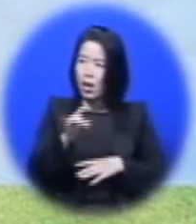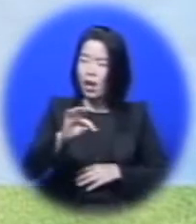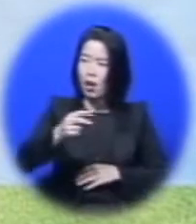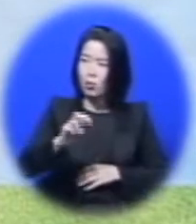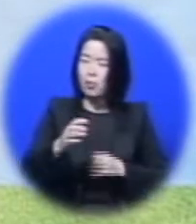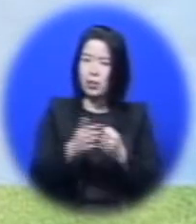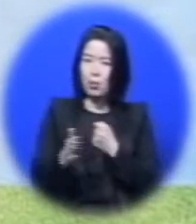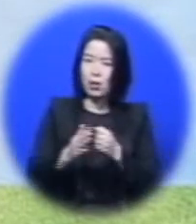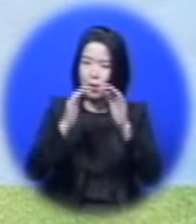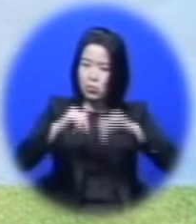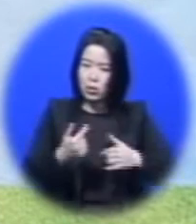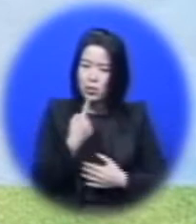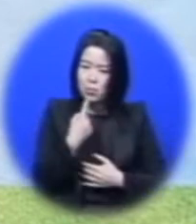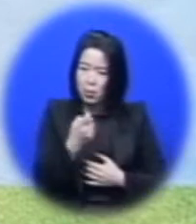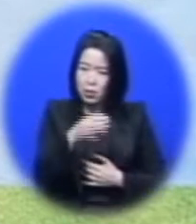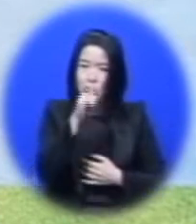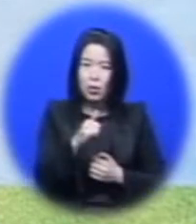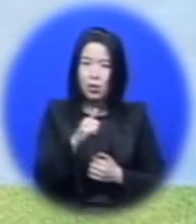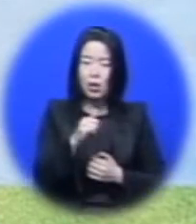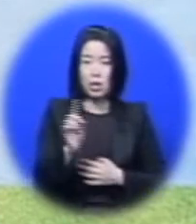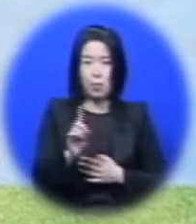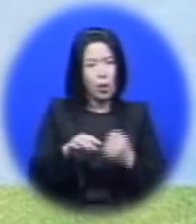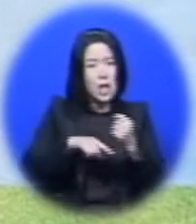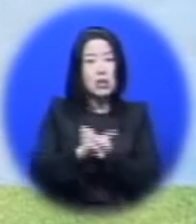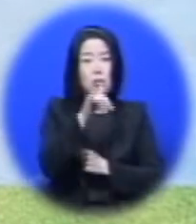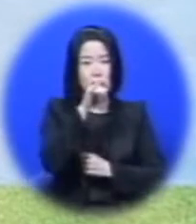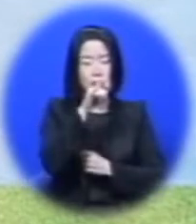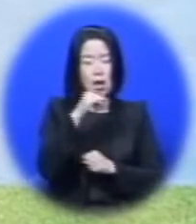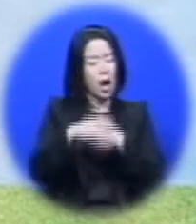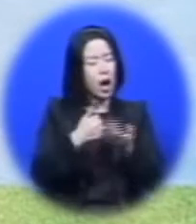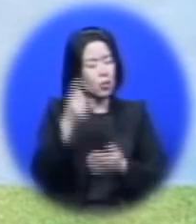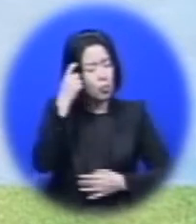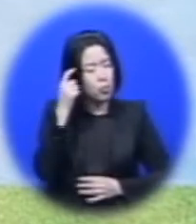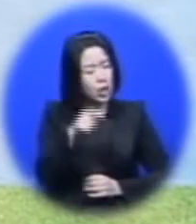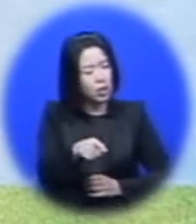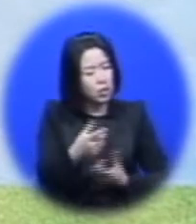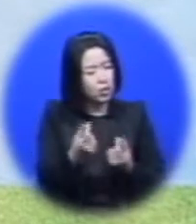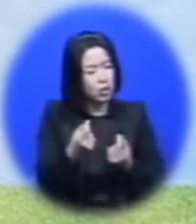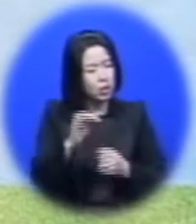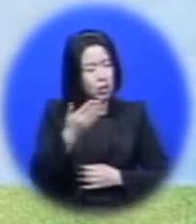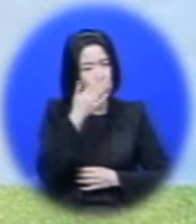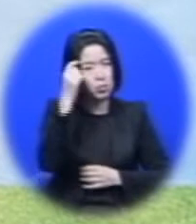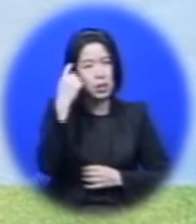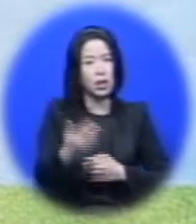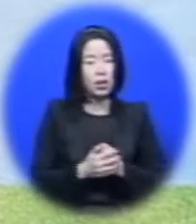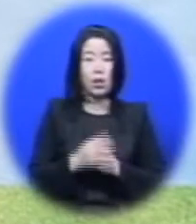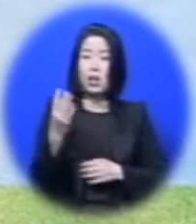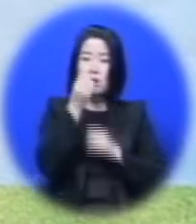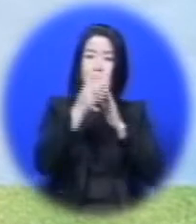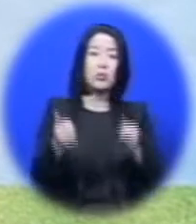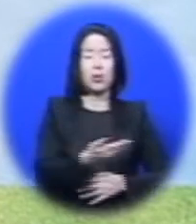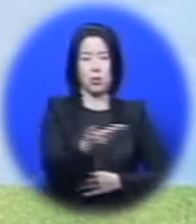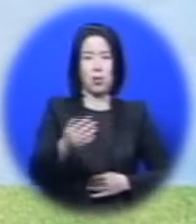지경이 됐어요. 그럼 뭔가 이유가 있는 거죠. 하나님 왜 이렇게 되었습니까? 성도 여러분들